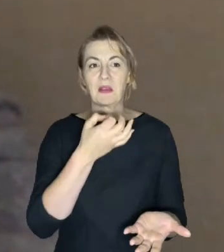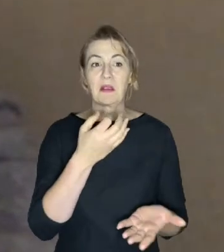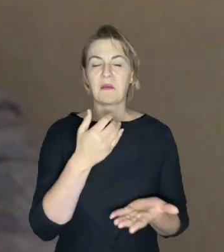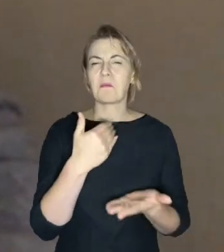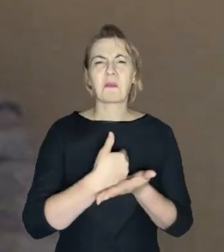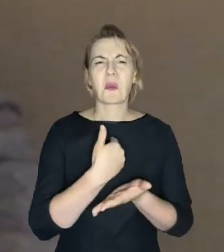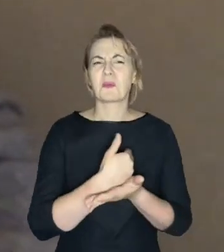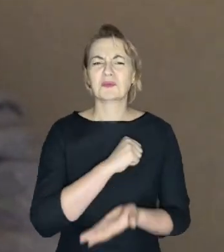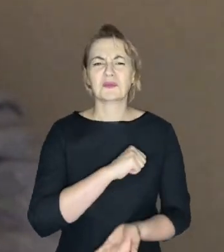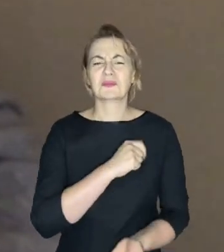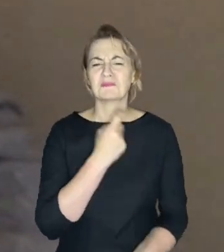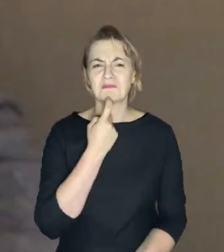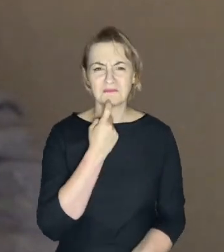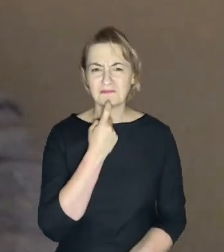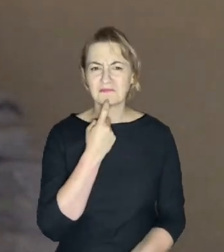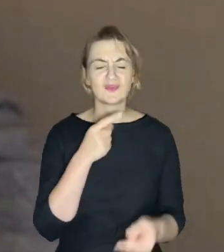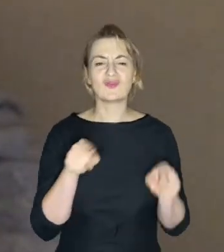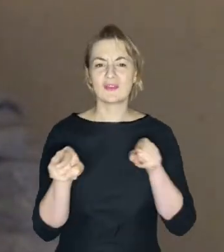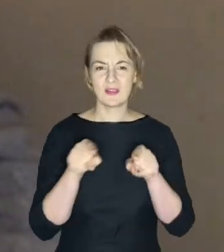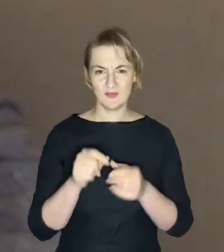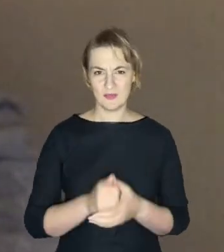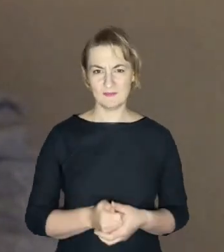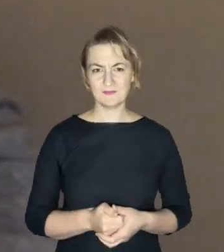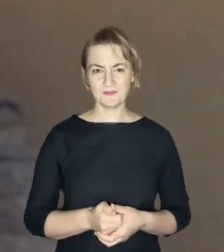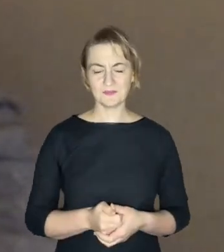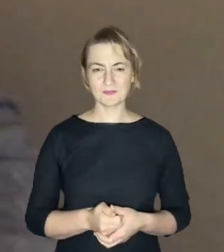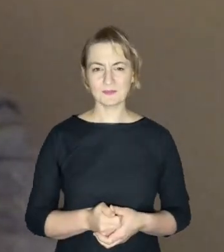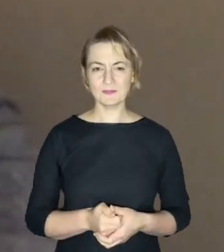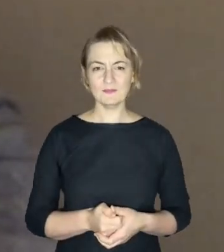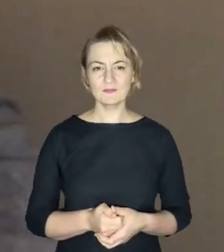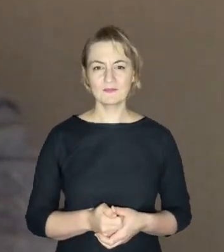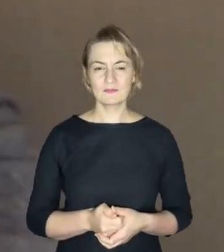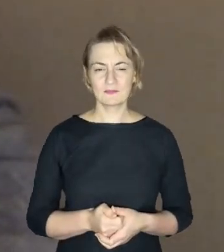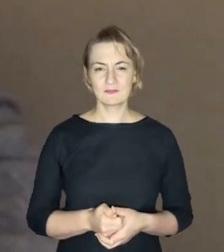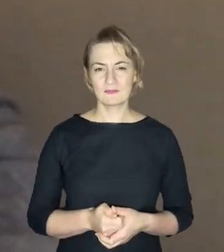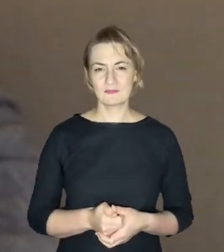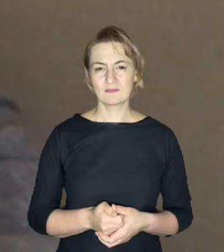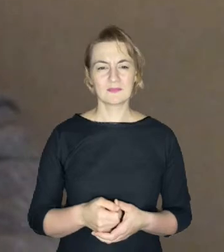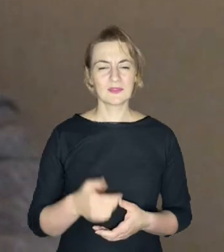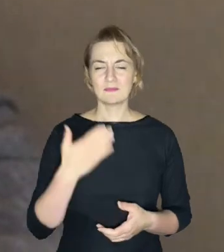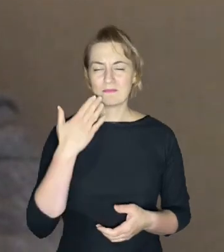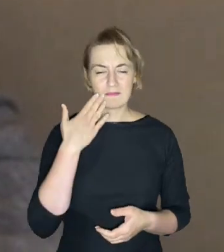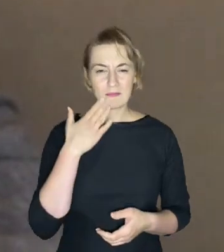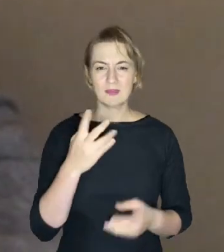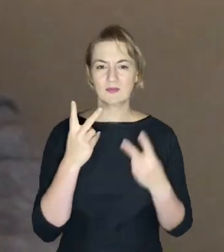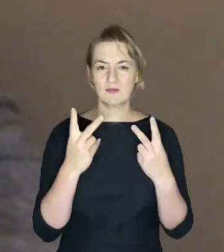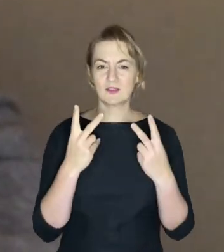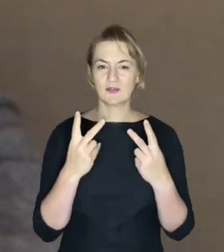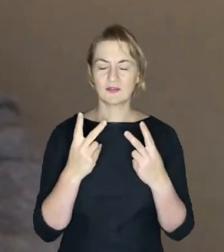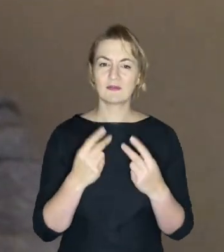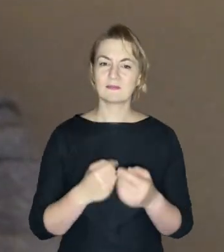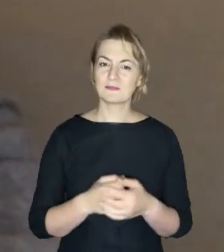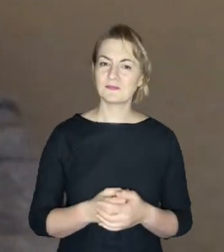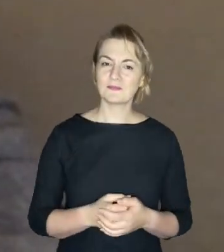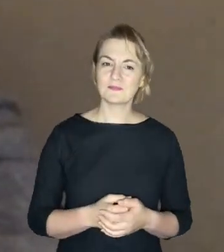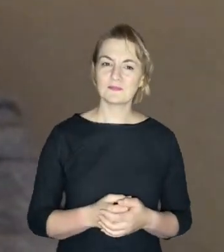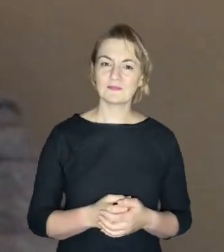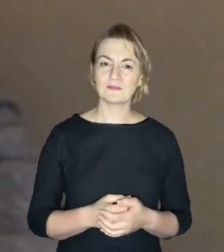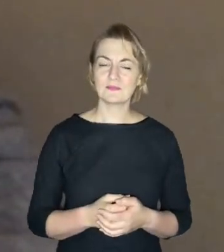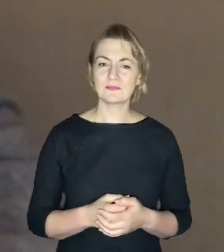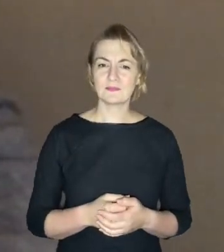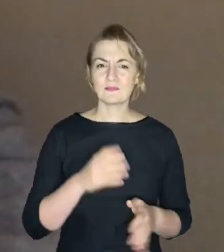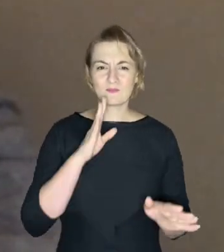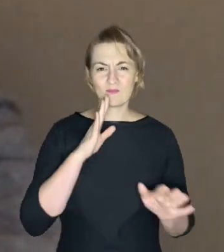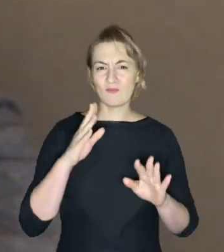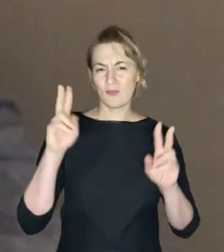sobie. Pomóż sobie, tak. I to jest bardzo ważne. To jest tytuł jednej z